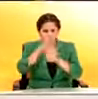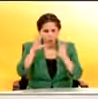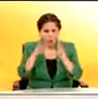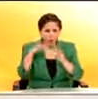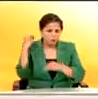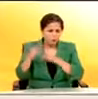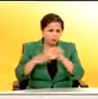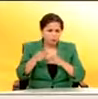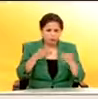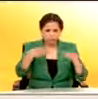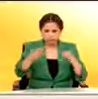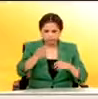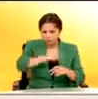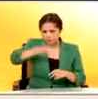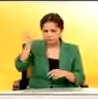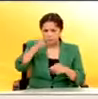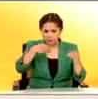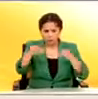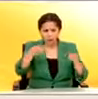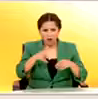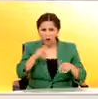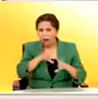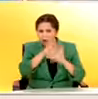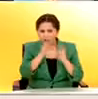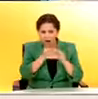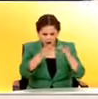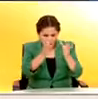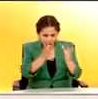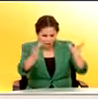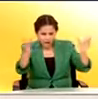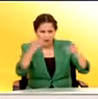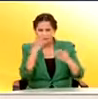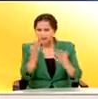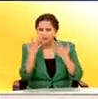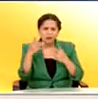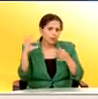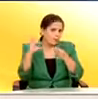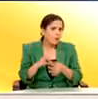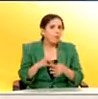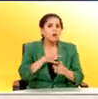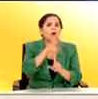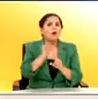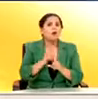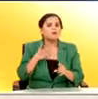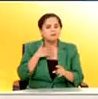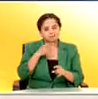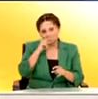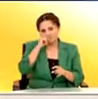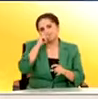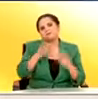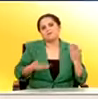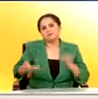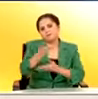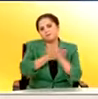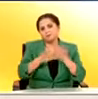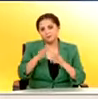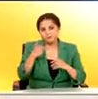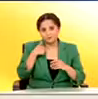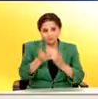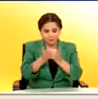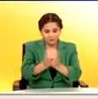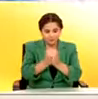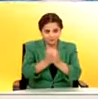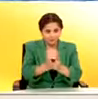पारंपरिक लचीली तलवार की तरह दिखाई पड़ता है। ये हम सबके लिए गर्व की बात है कि हमारी